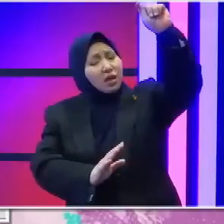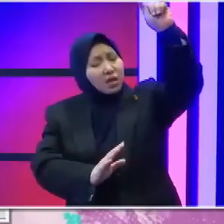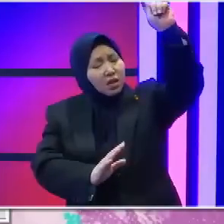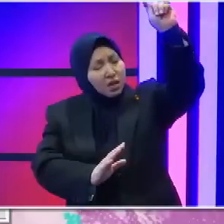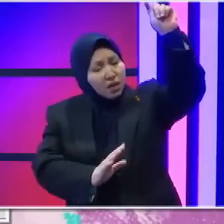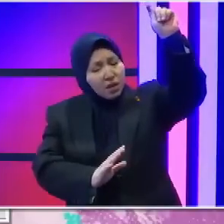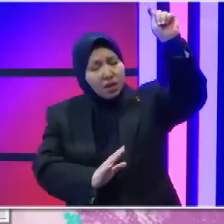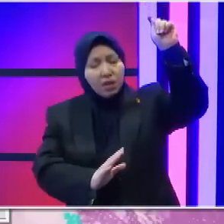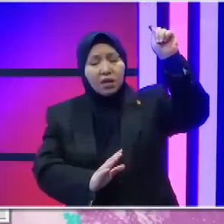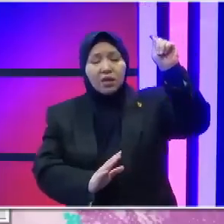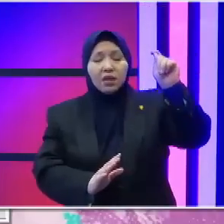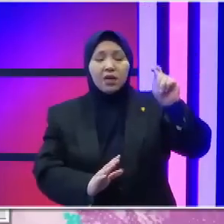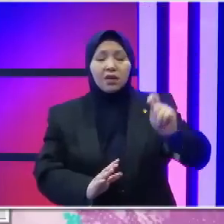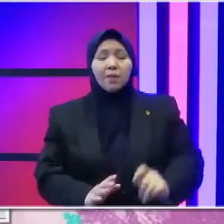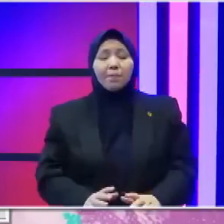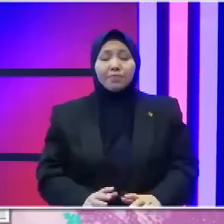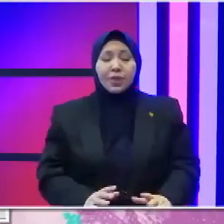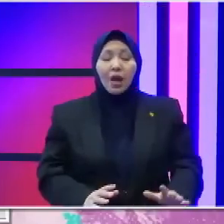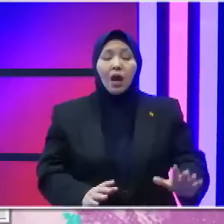وَالسَّمَاوَاتِ